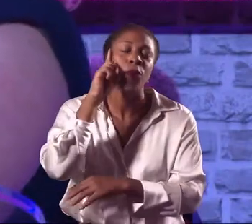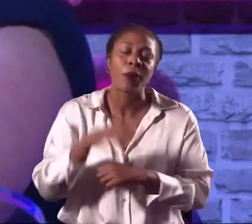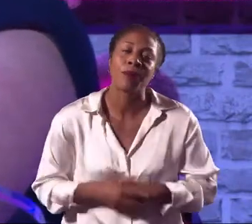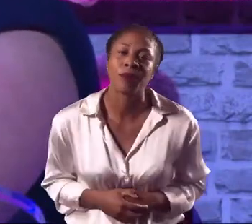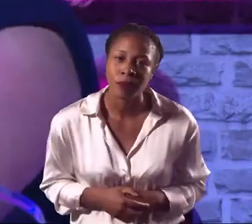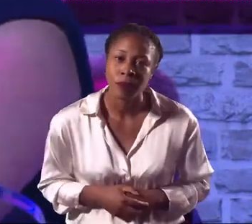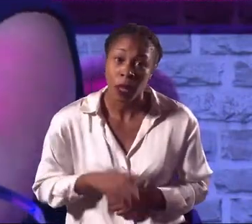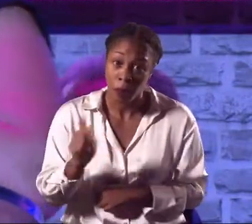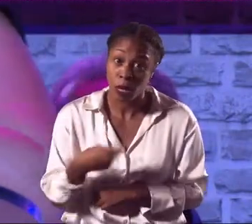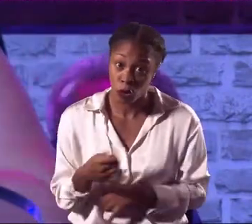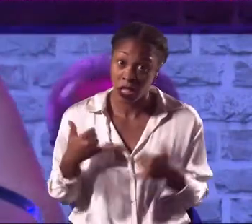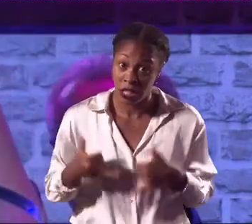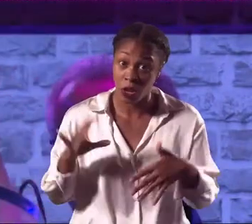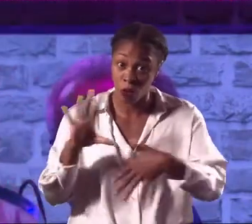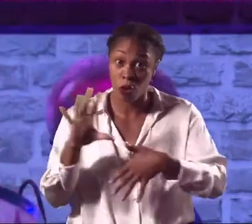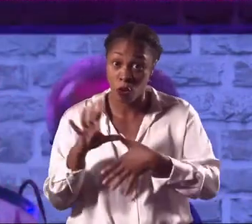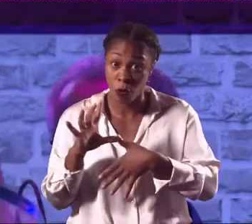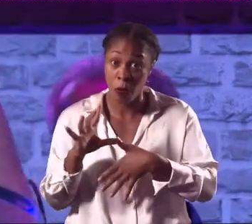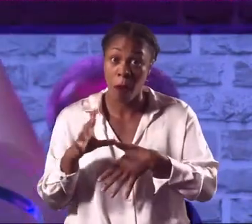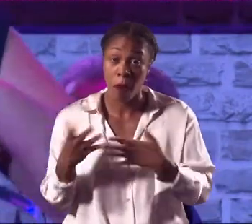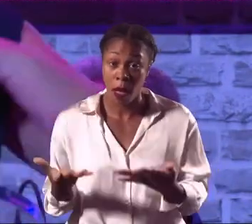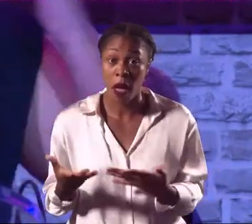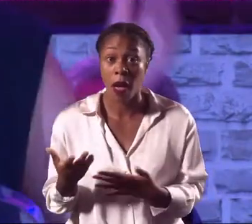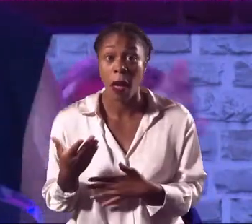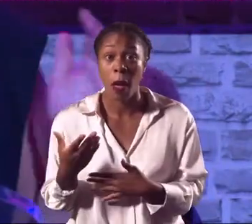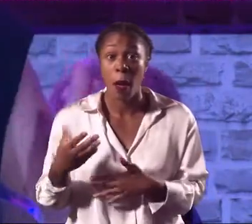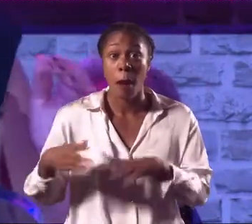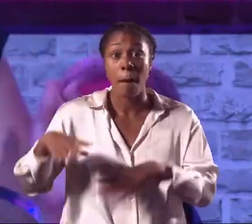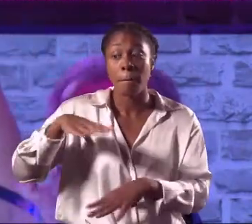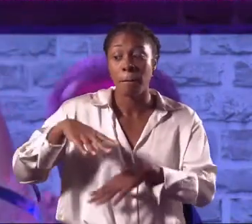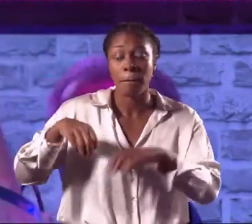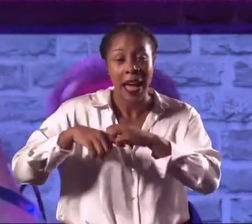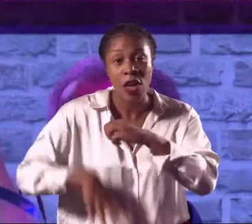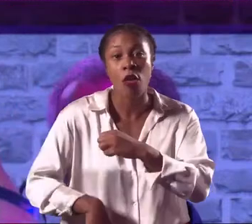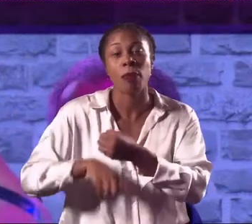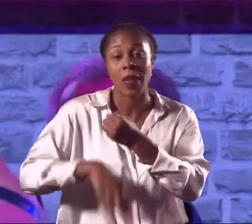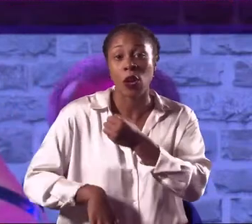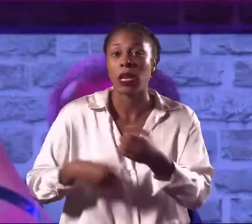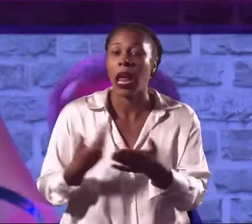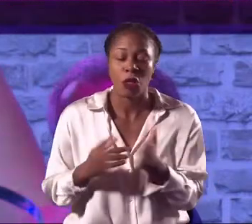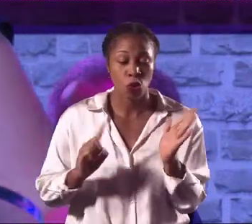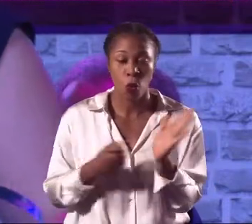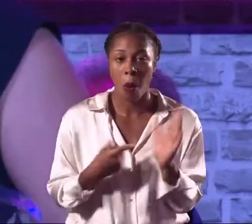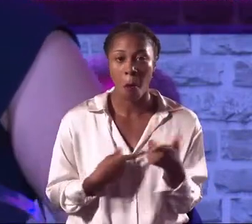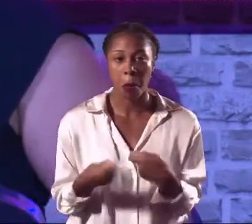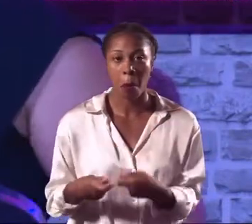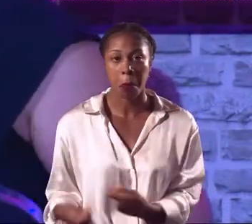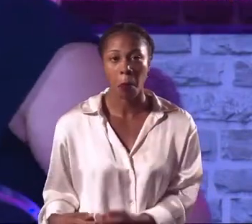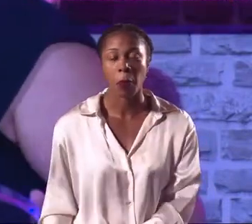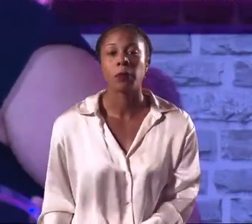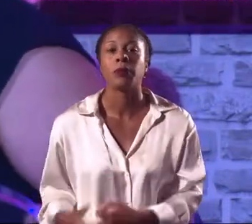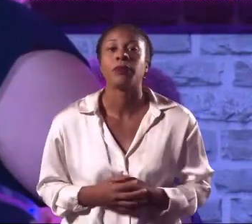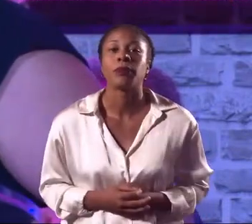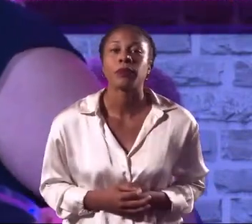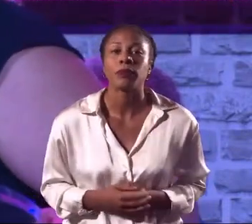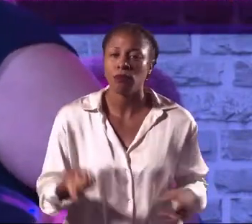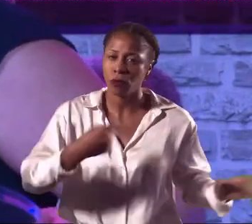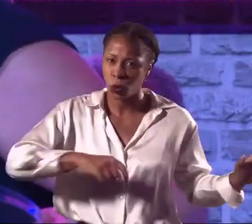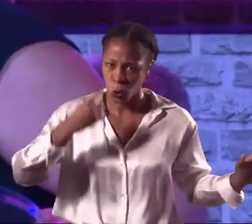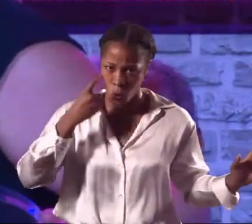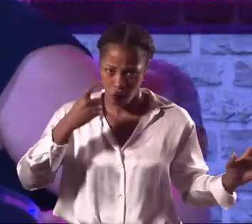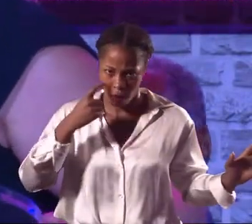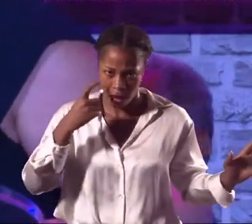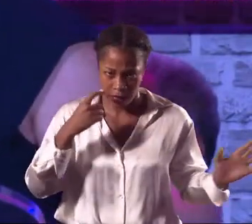Évidemment que c'est en Guadeloupe et à Mayotte que le droit à l'eau est le plus bafoué dans notre pays. Mais vous aurez remarqué